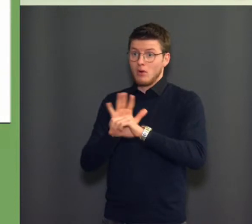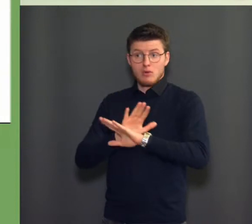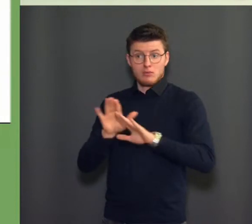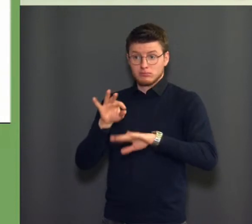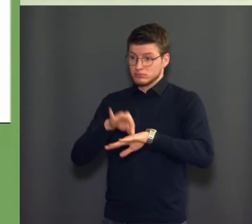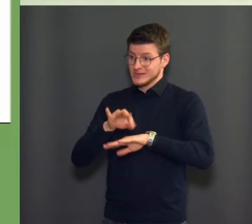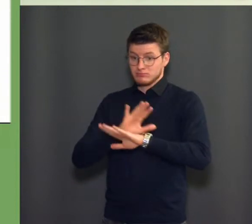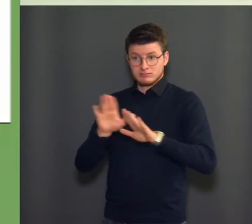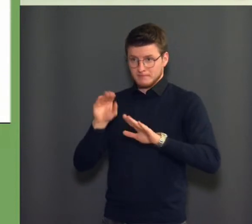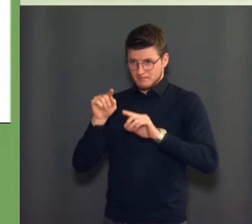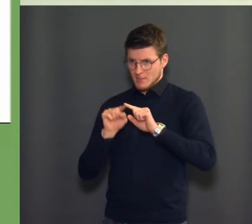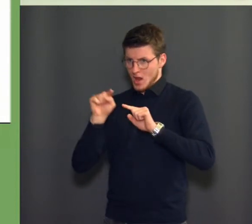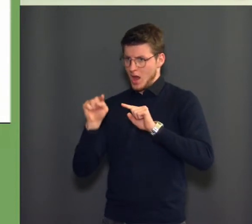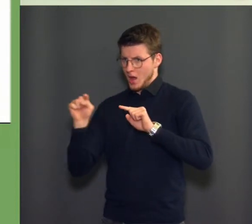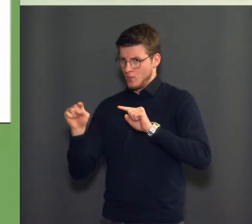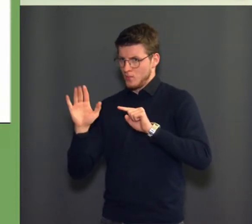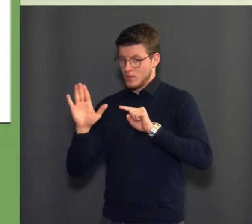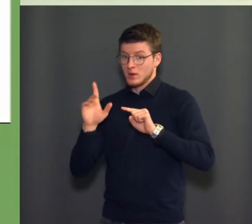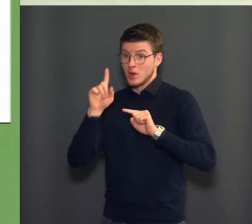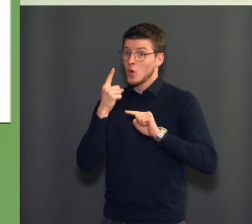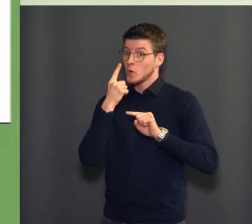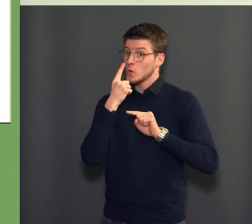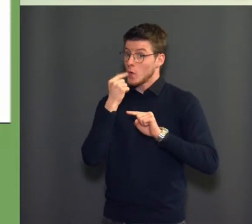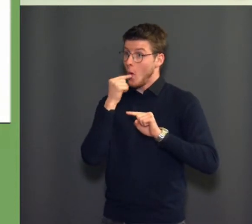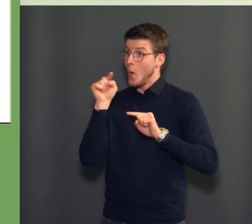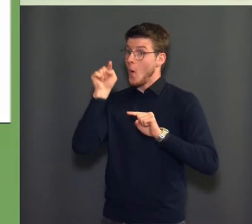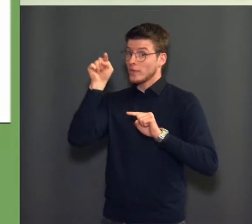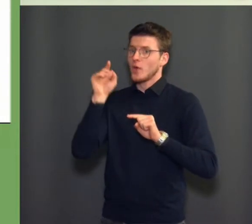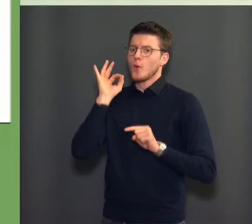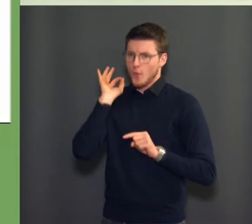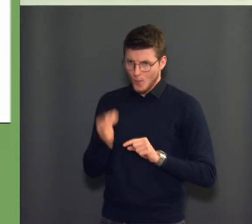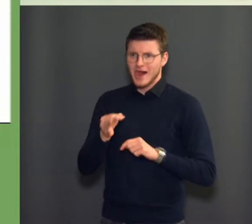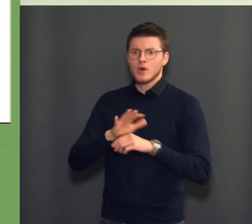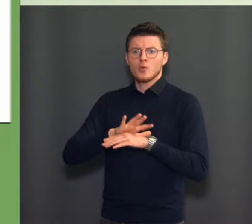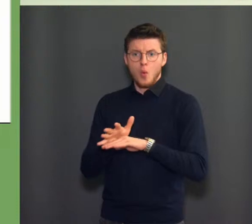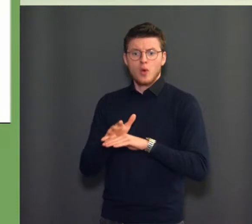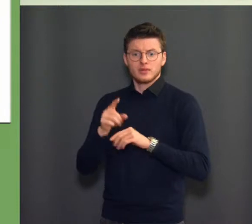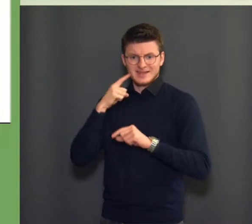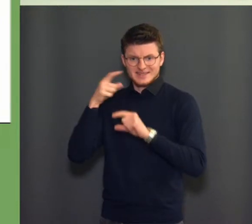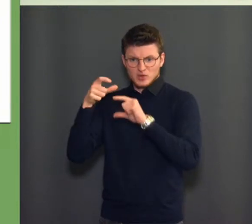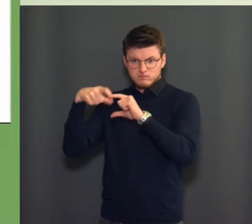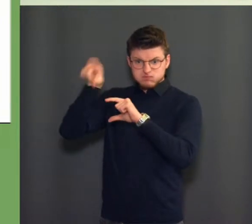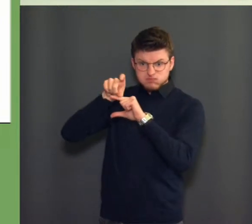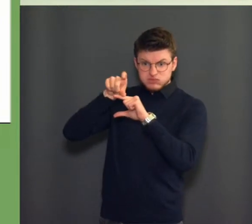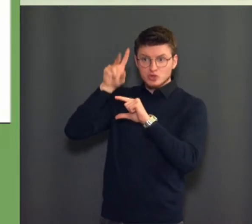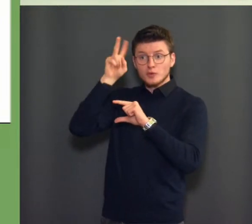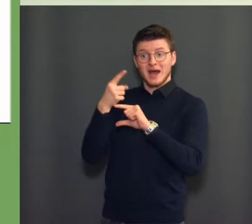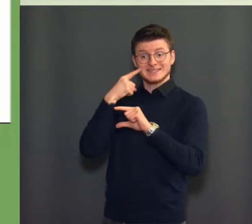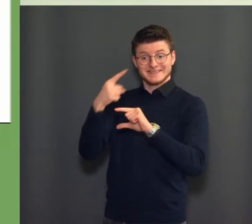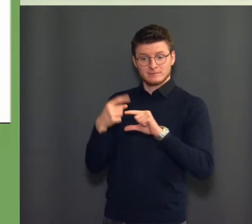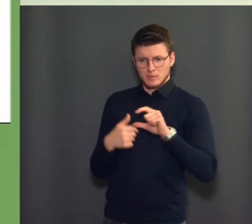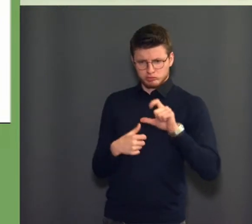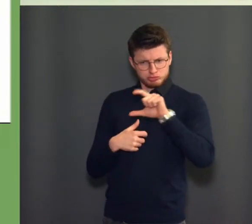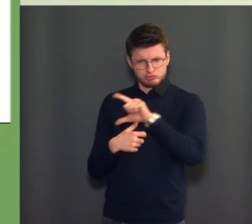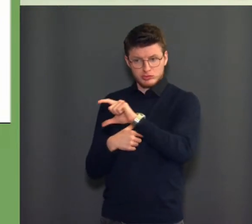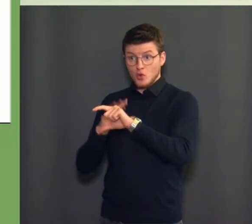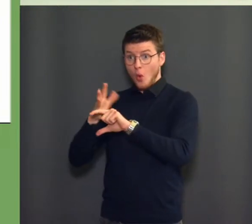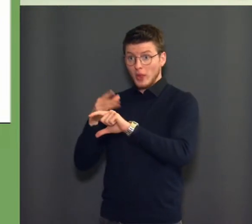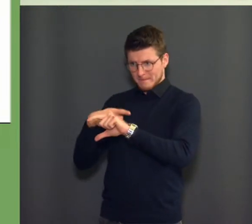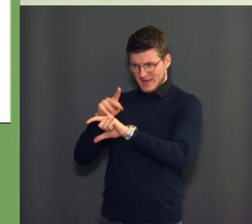COVID-patiënten. We zien dus duidelijk hier op deze figuur dat de erkende bedden quasi allemaal zijn ingenomen op dit